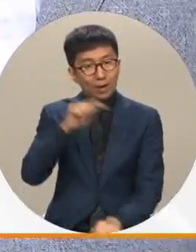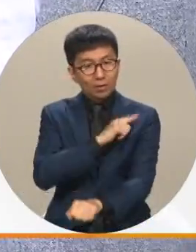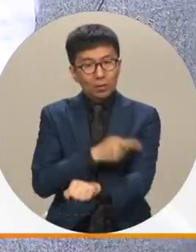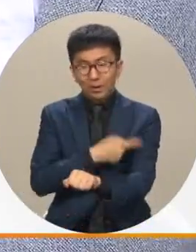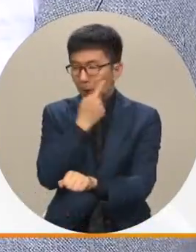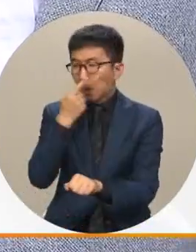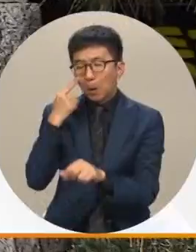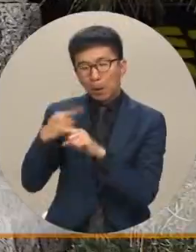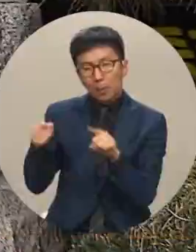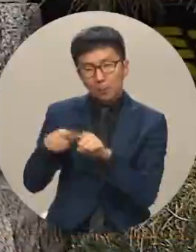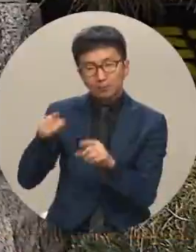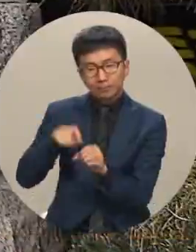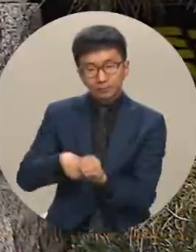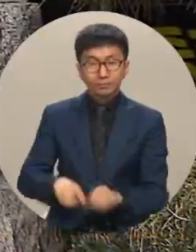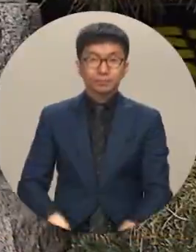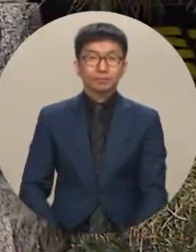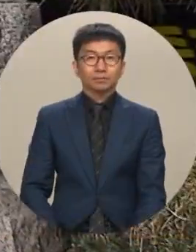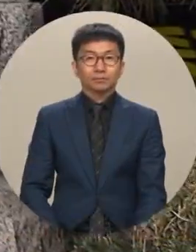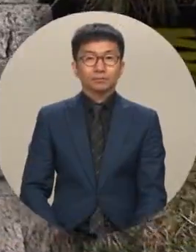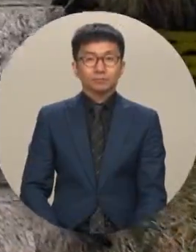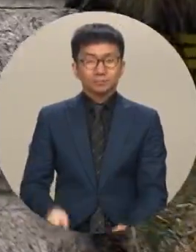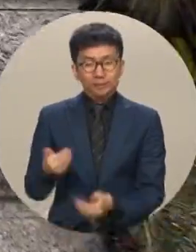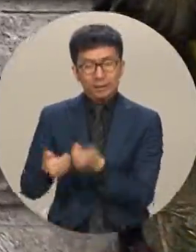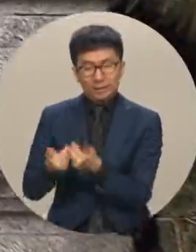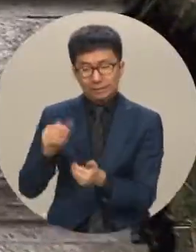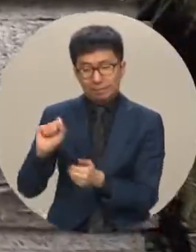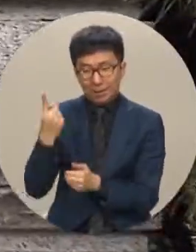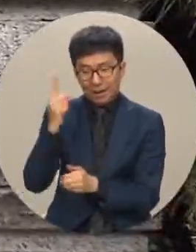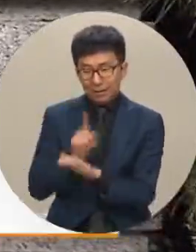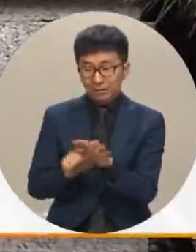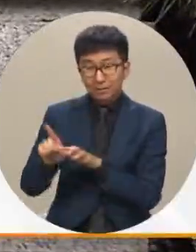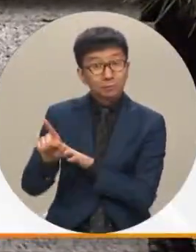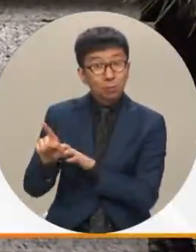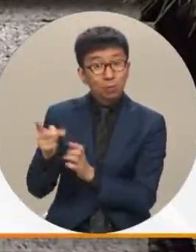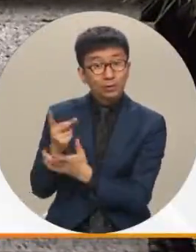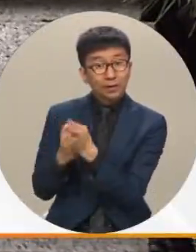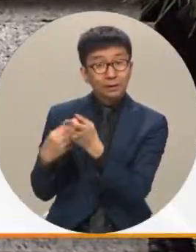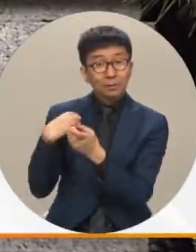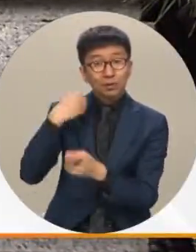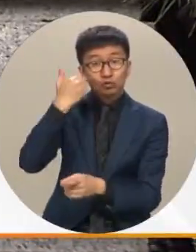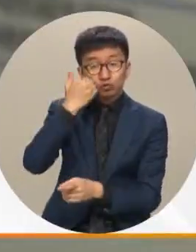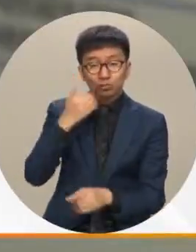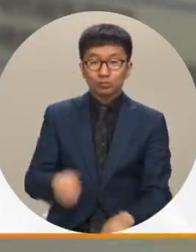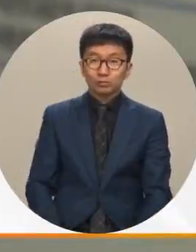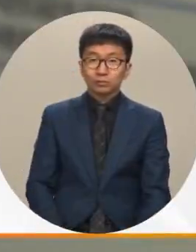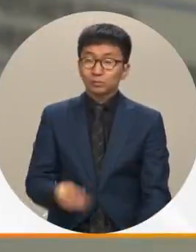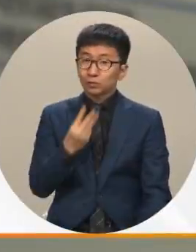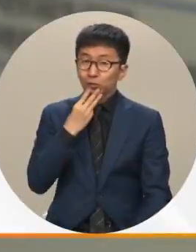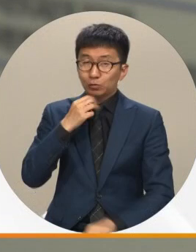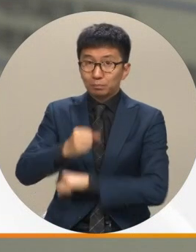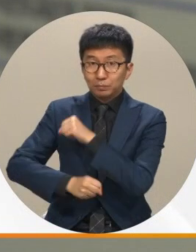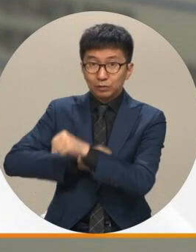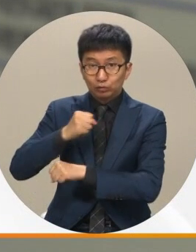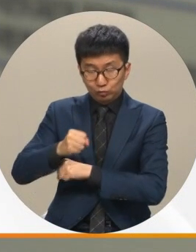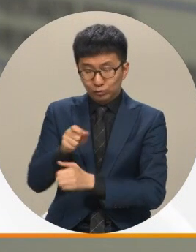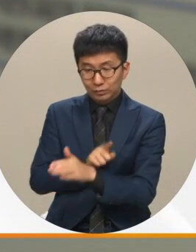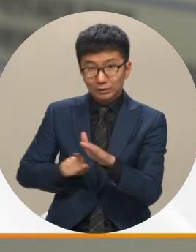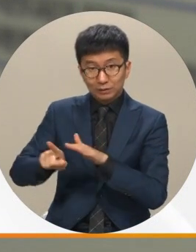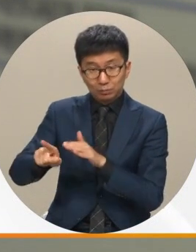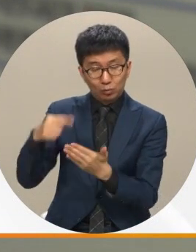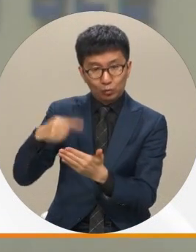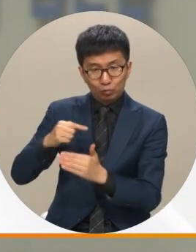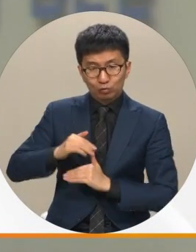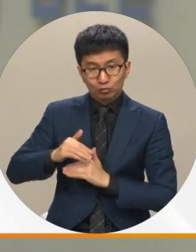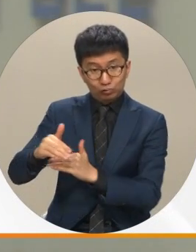생각을 했거든요이 갈등 보보 를 주도하는 서울 민주진보교육감 추진위는 단일화